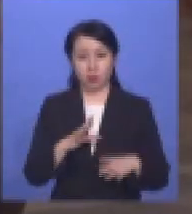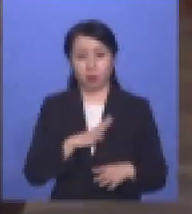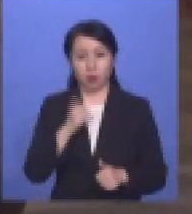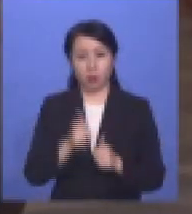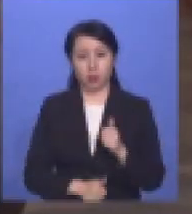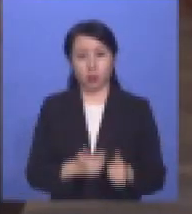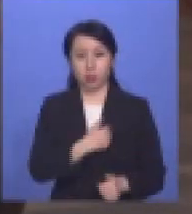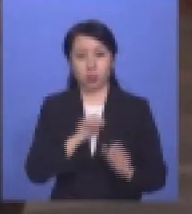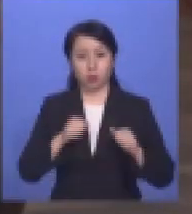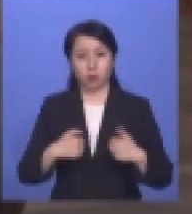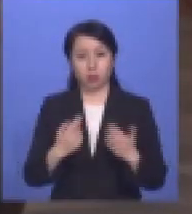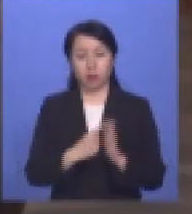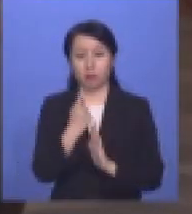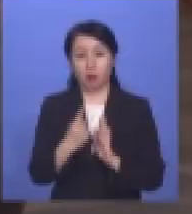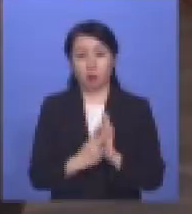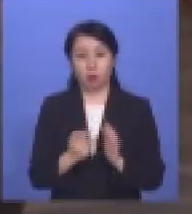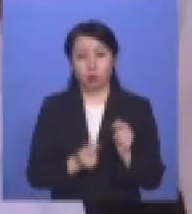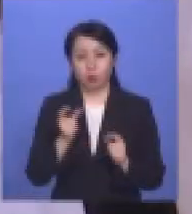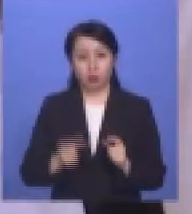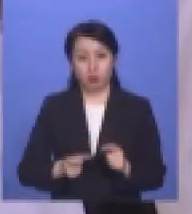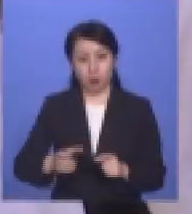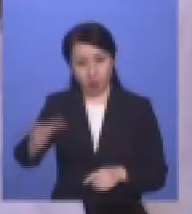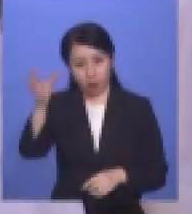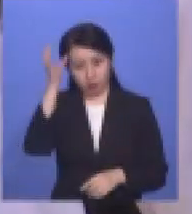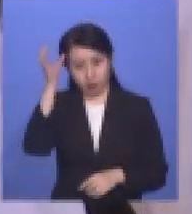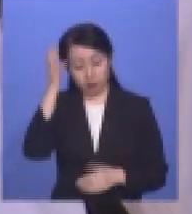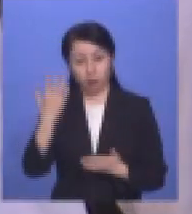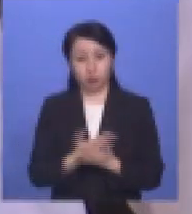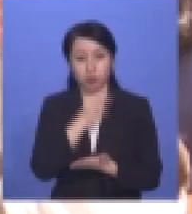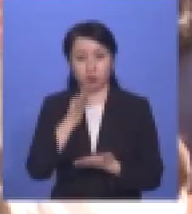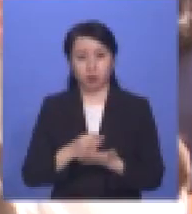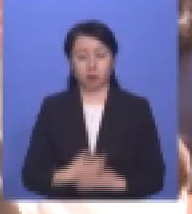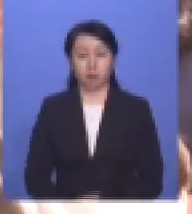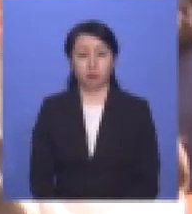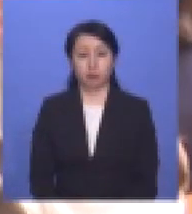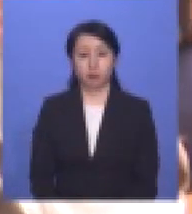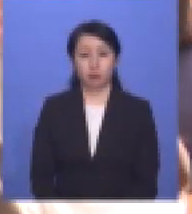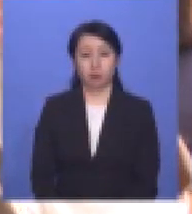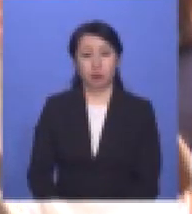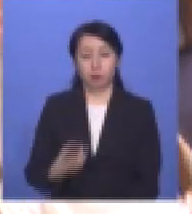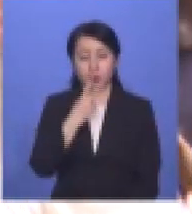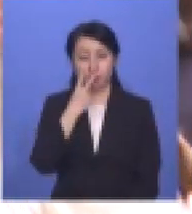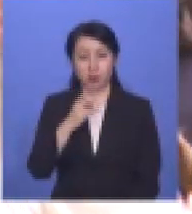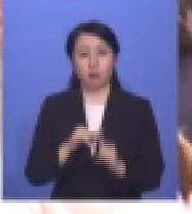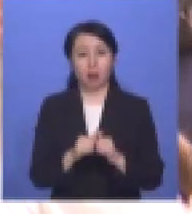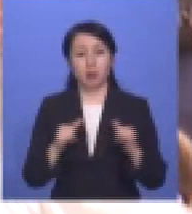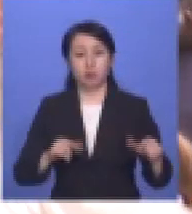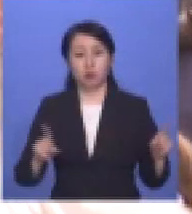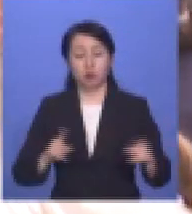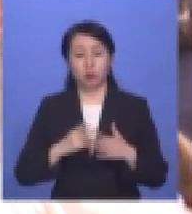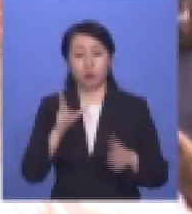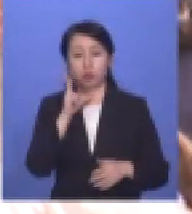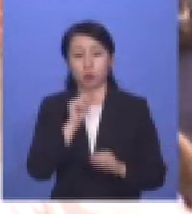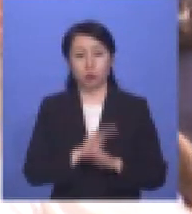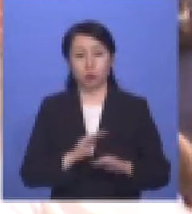каждый желающий мог задать вопросы руководителю управления образования и получить на них ответы. Мы видим прогресс, тенденцию, что большее количество